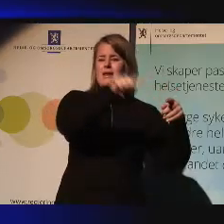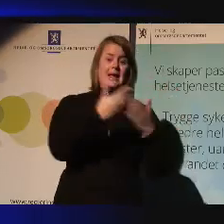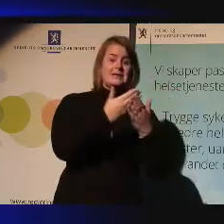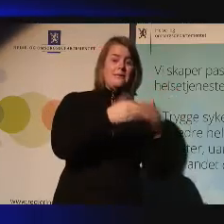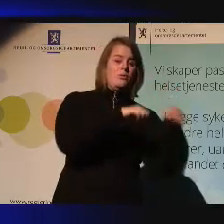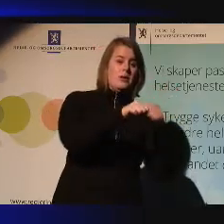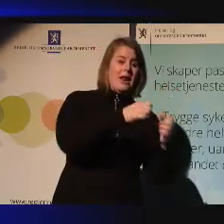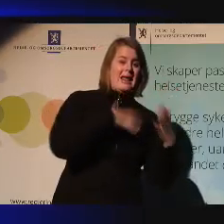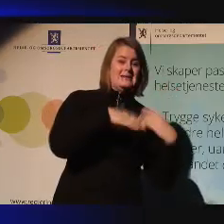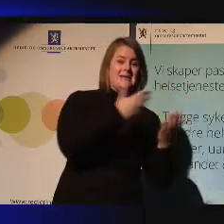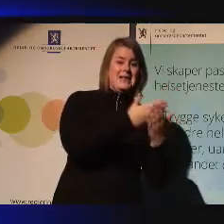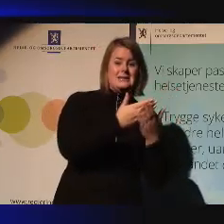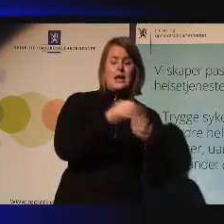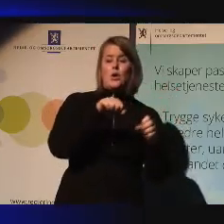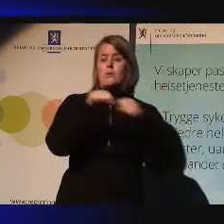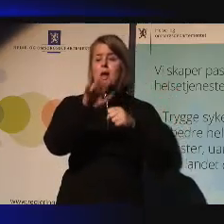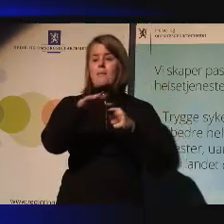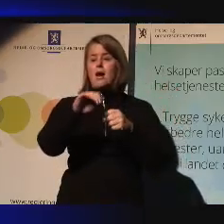helsetjenester, kommunalt barnevern,